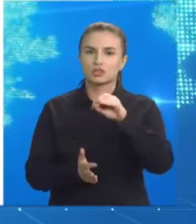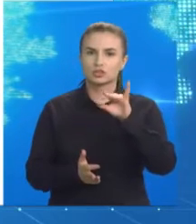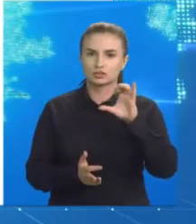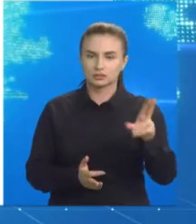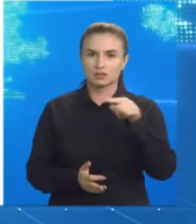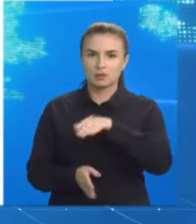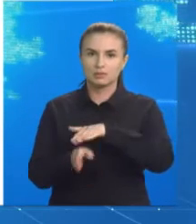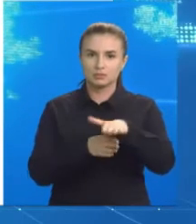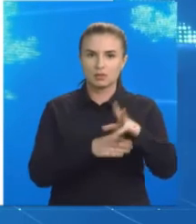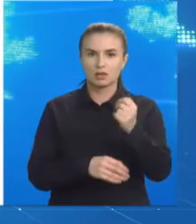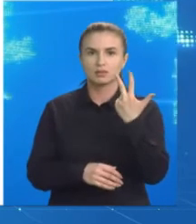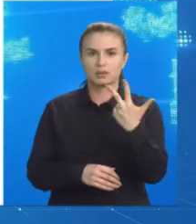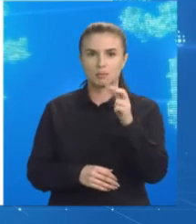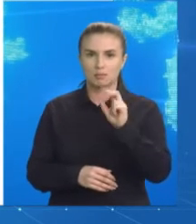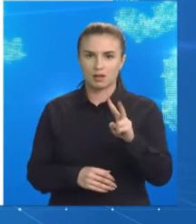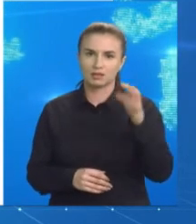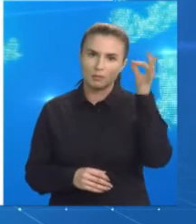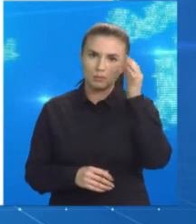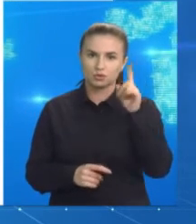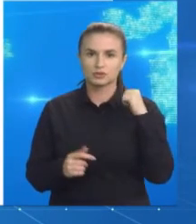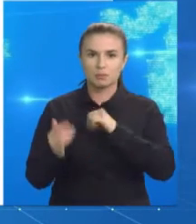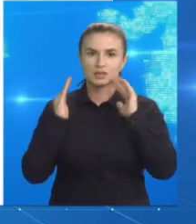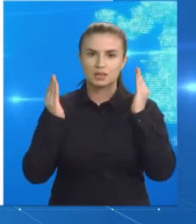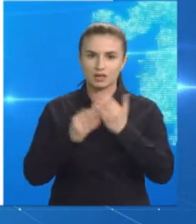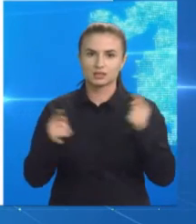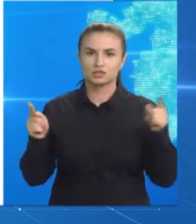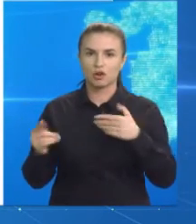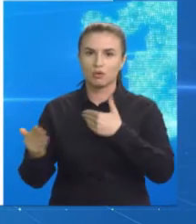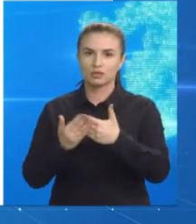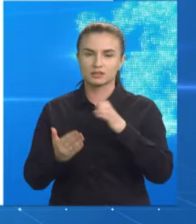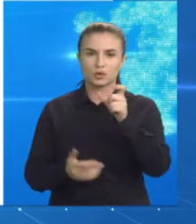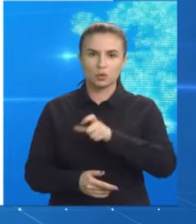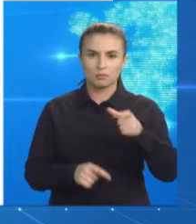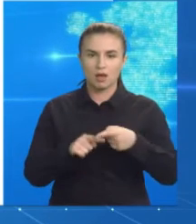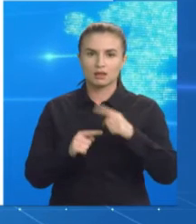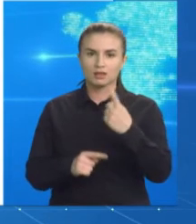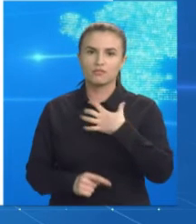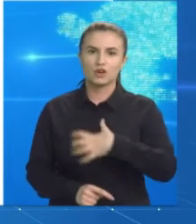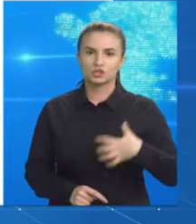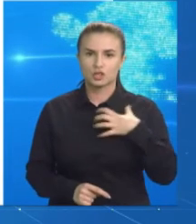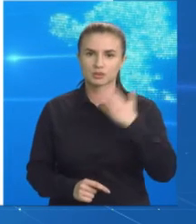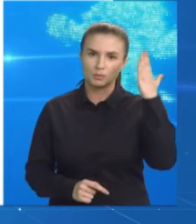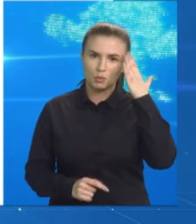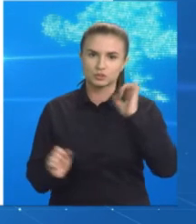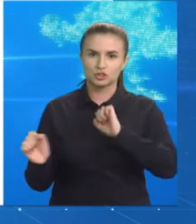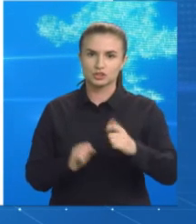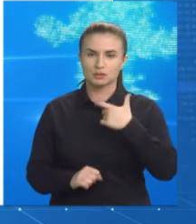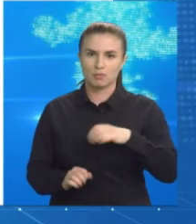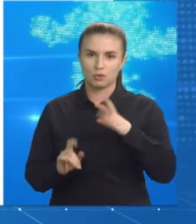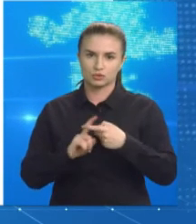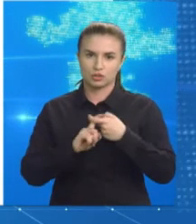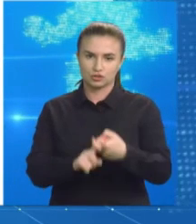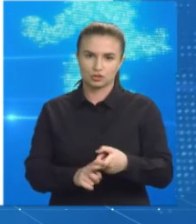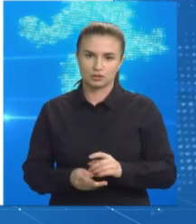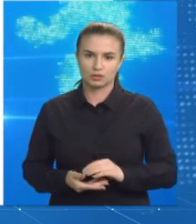правила соблюдают на 3 балла. Напоминаем, что самоизоляция и сокращение контактов с людьми – один из важнейших способов защиты себя от заражения.